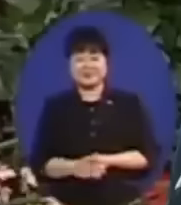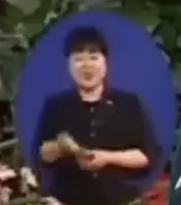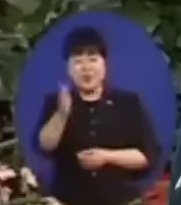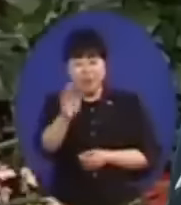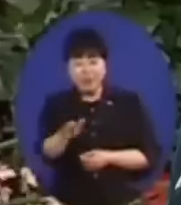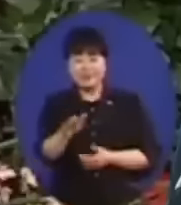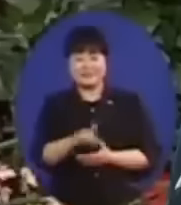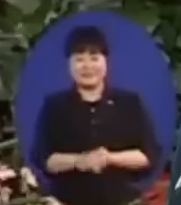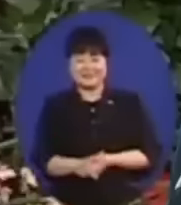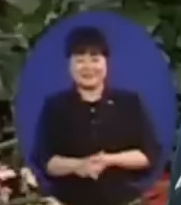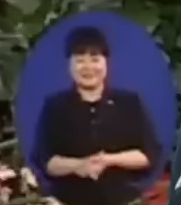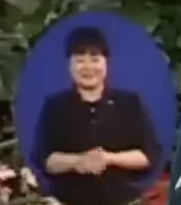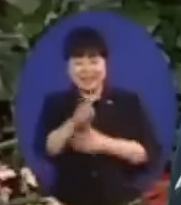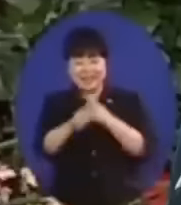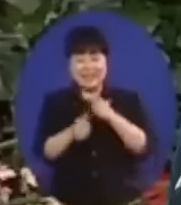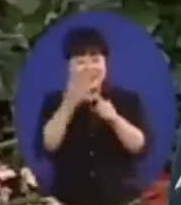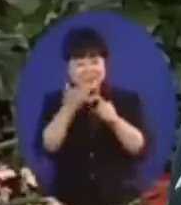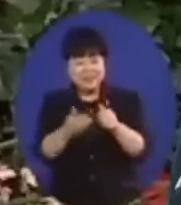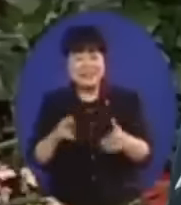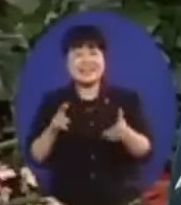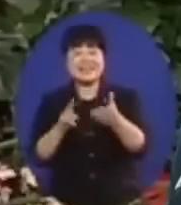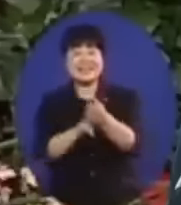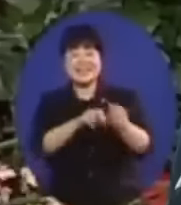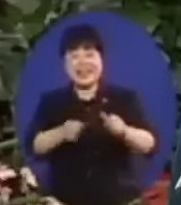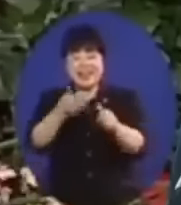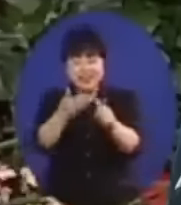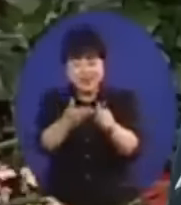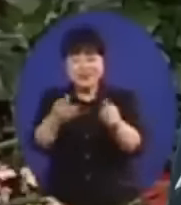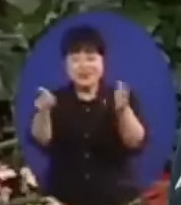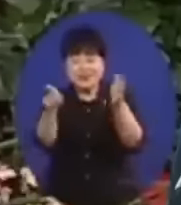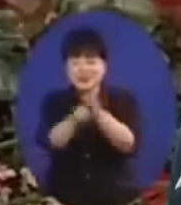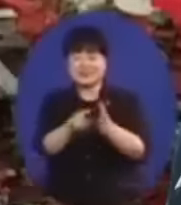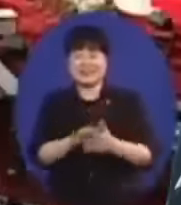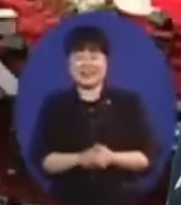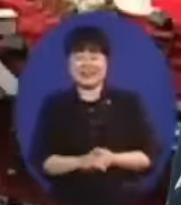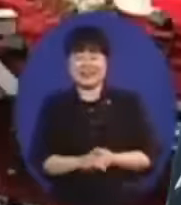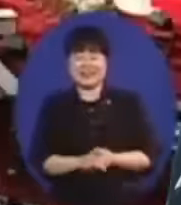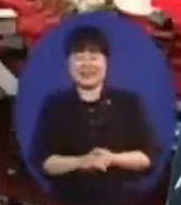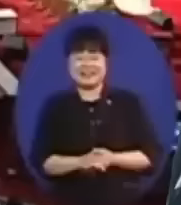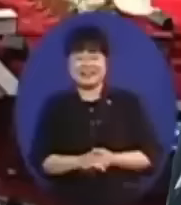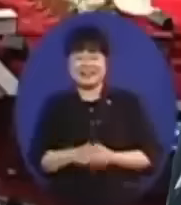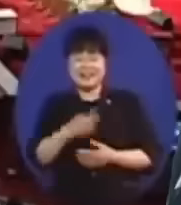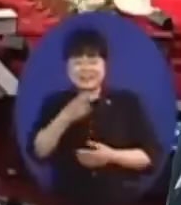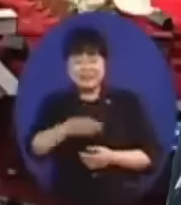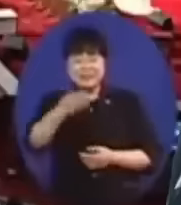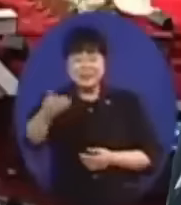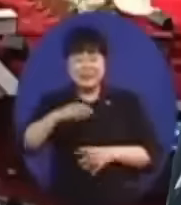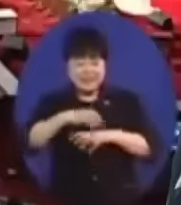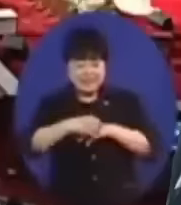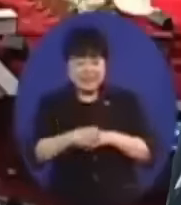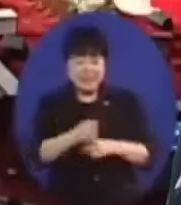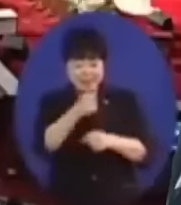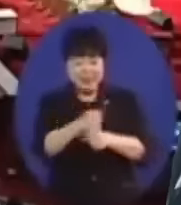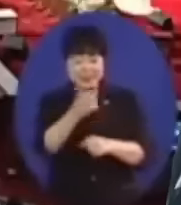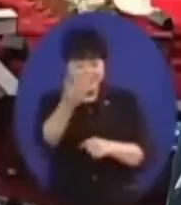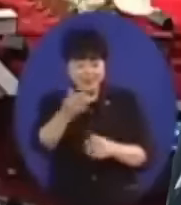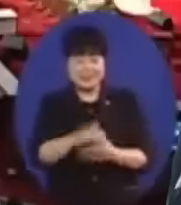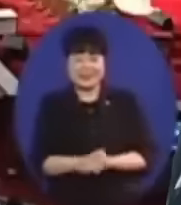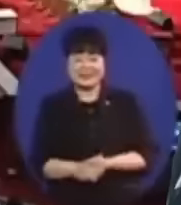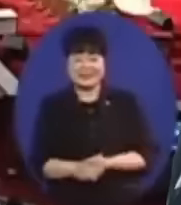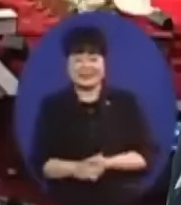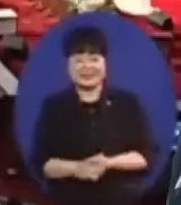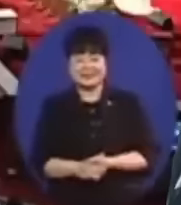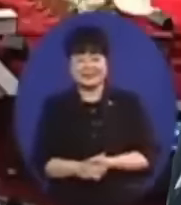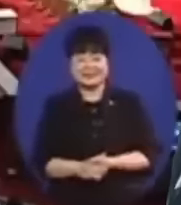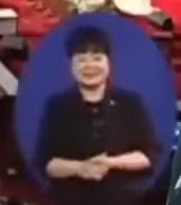그러면 하나님이 기적을 행하여 주신 것입니다. 그러면 3차원의 세계가 창조되는 것입니다.